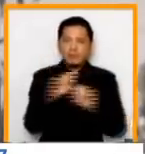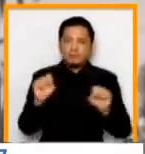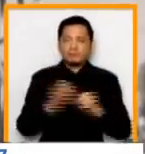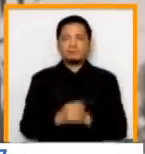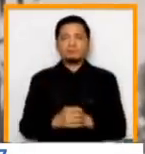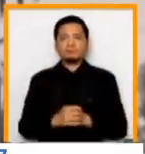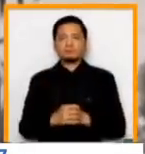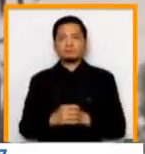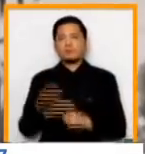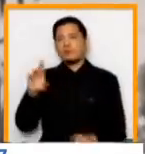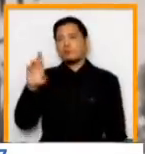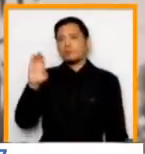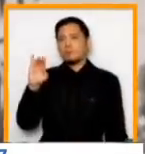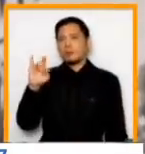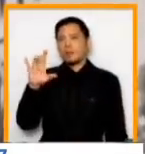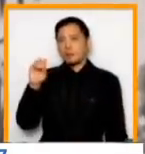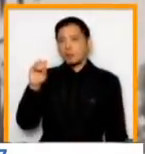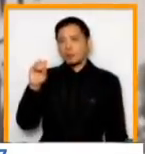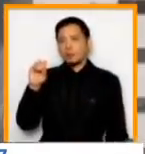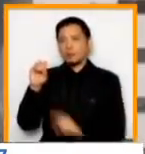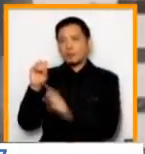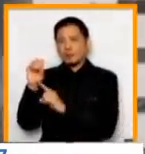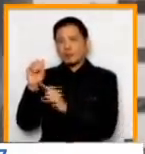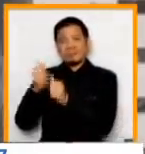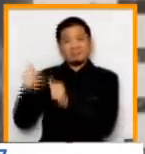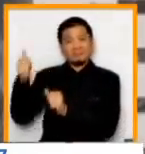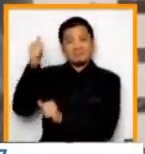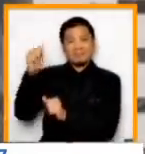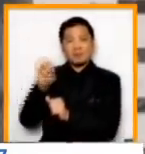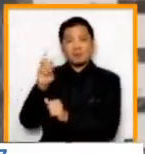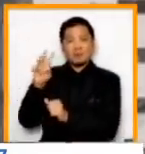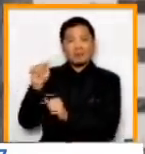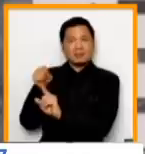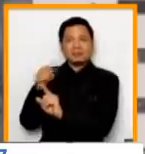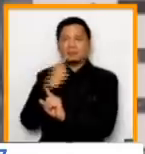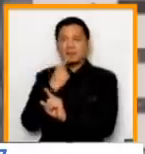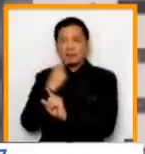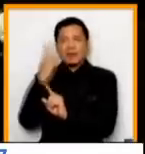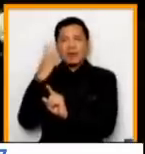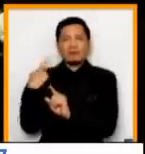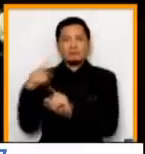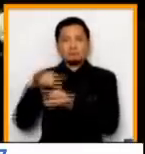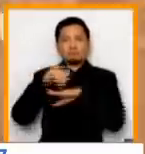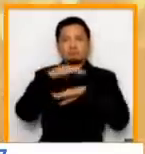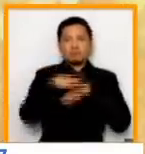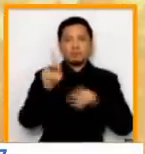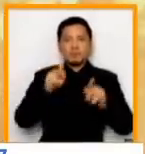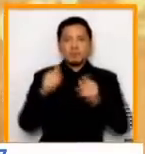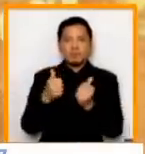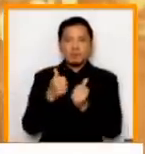may rapid rescue team nang nakadeploy doon. Sa huling tala ng DFA nitong Enero, nasa